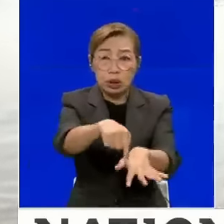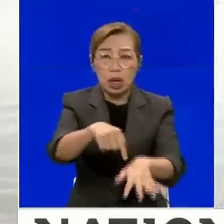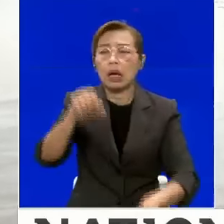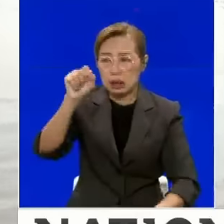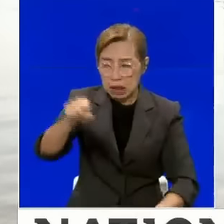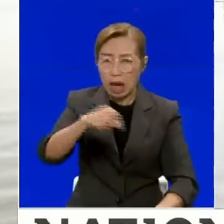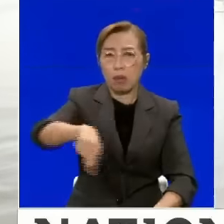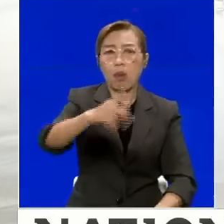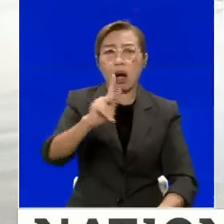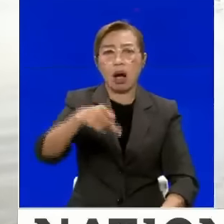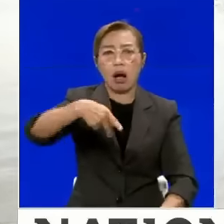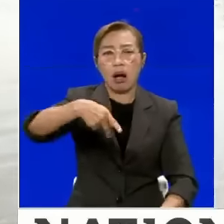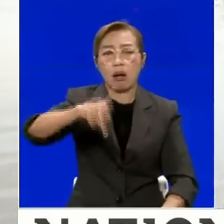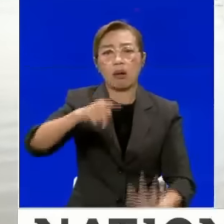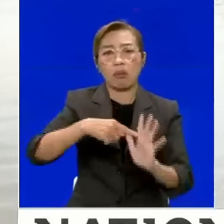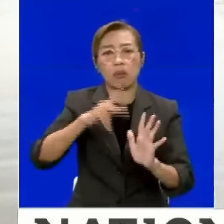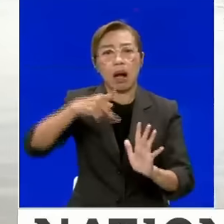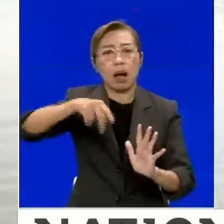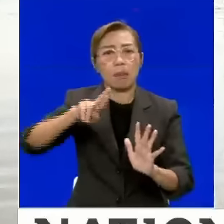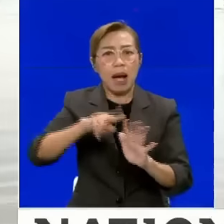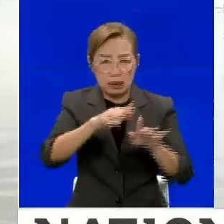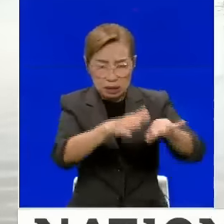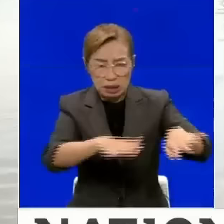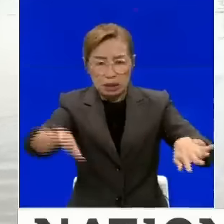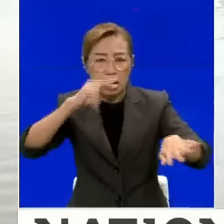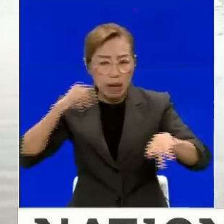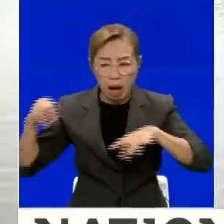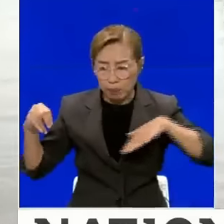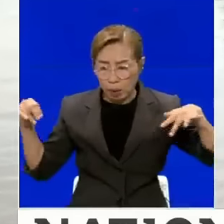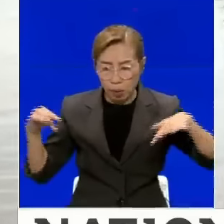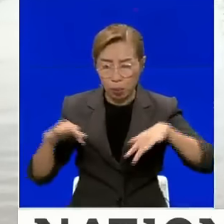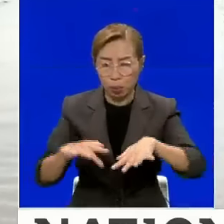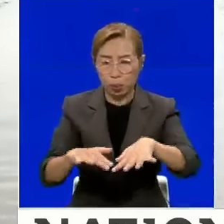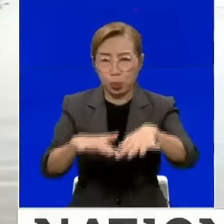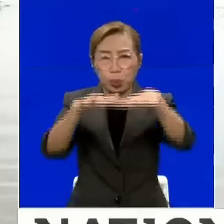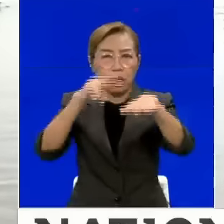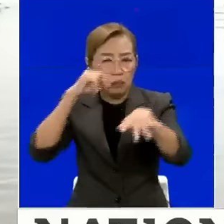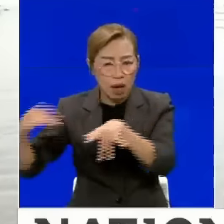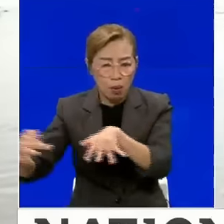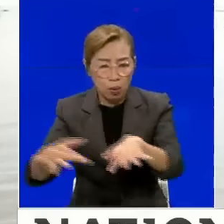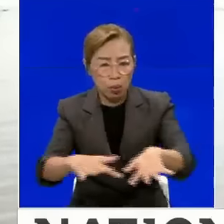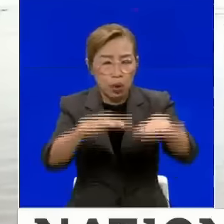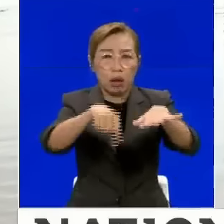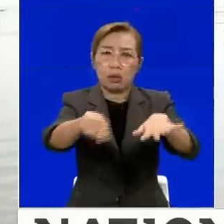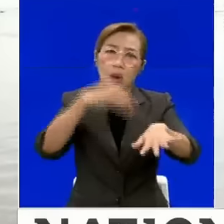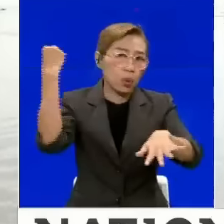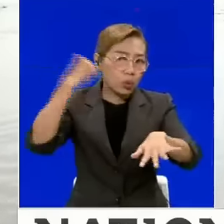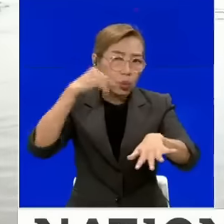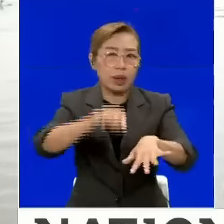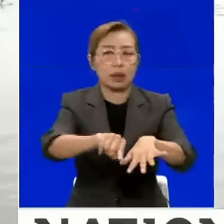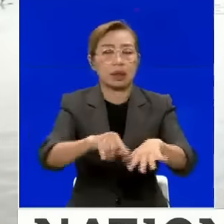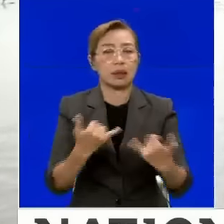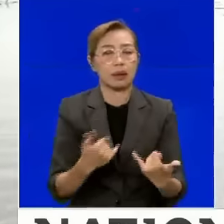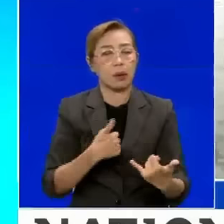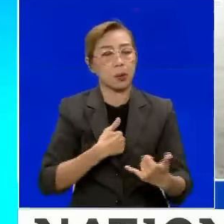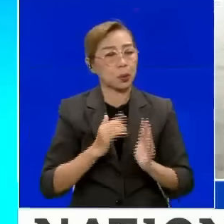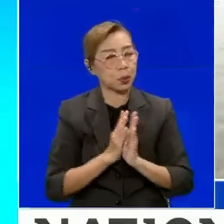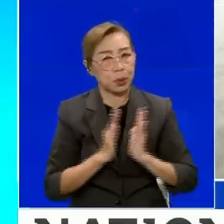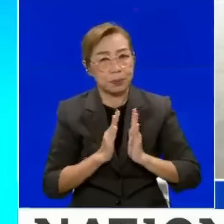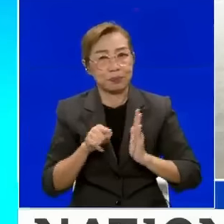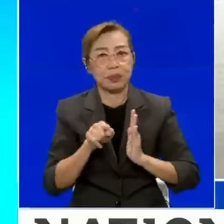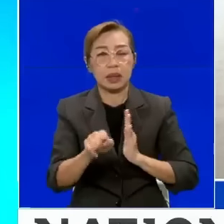น้ำเลยครับ ตอนนี้ก็เตรียมความพร้อมรับไว้แล้วนะครับ ครับตอนนี้น้ำก็เอ่อขึ้นทุกวันครับในตำบลปากพระ ครับขอบพระคุณครับนี่เป็นสถานการณ์